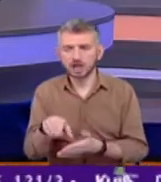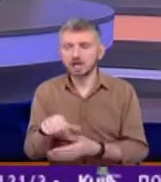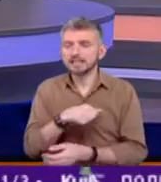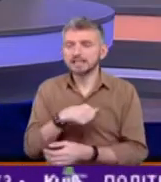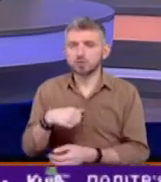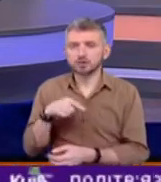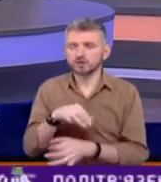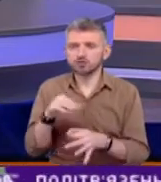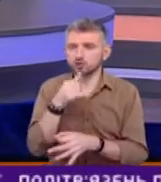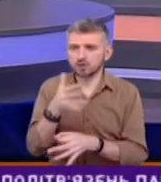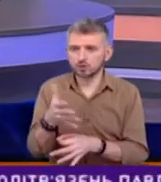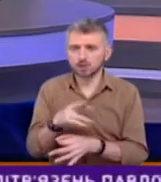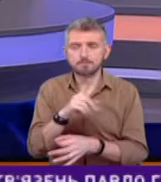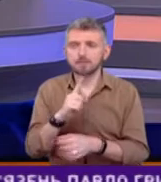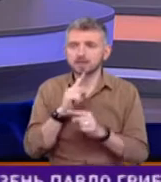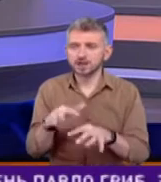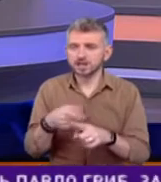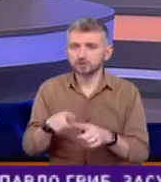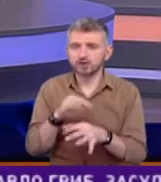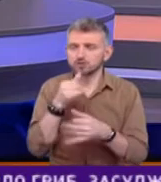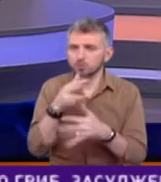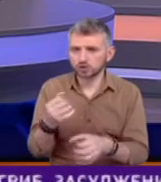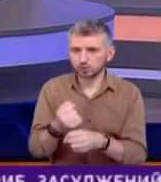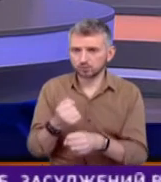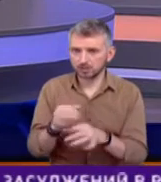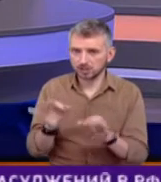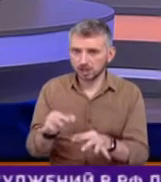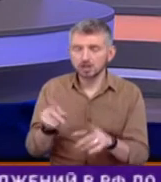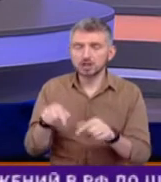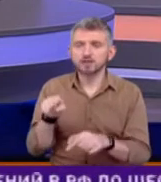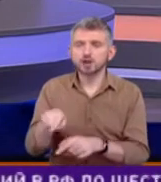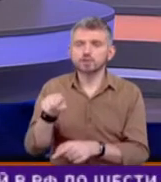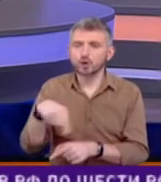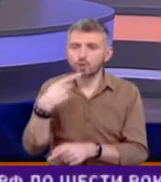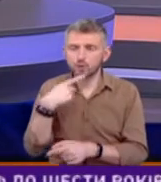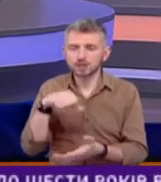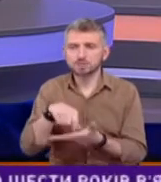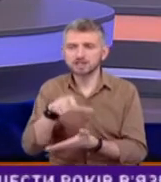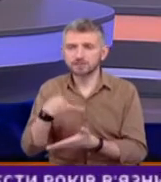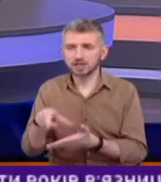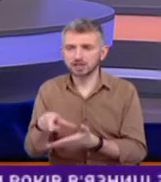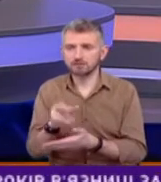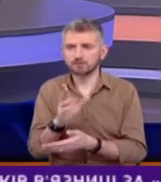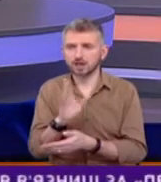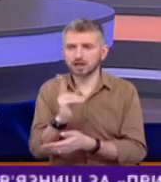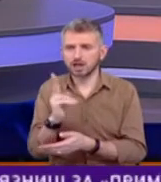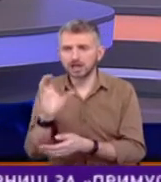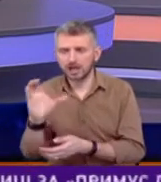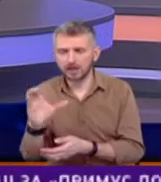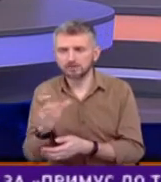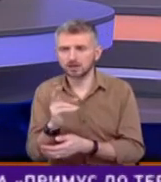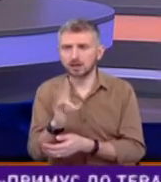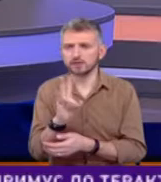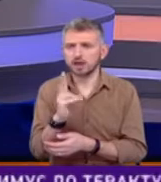він нічого не може. Ні, він ну без як? Парламенту це зробити не може. Розумієте? Навіть те, що ви говорите, представників в КС, ну, так, далі. НКРКП, ну,